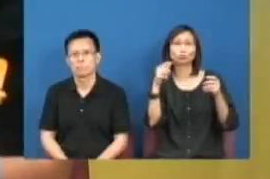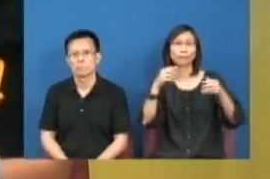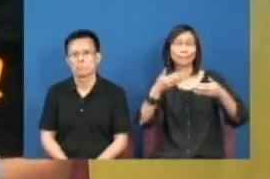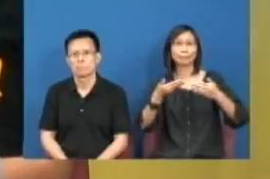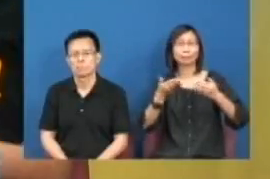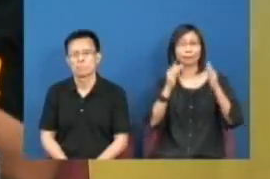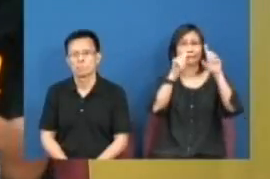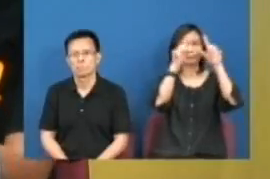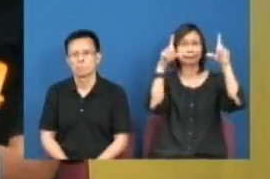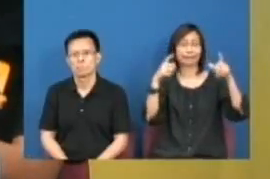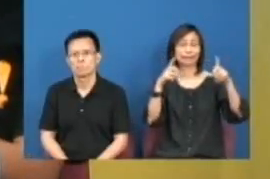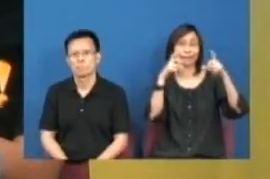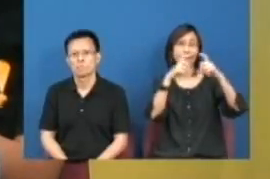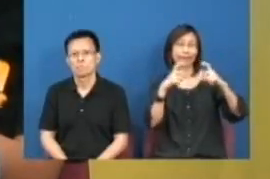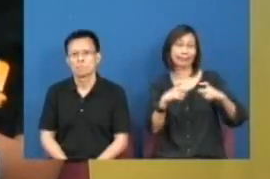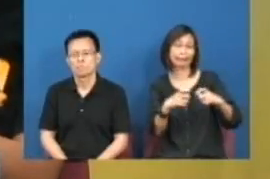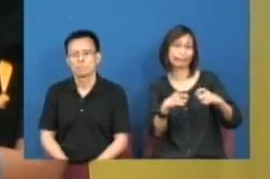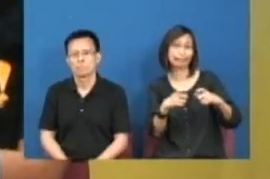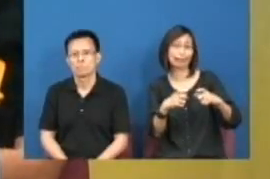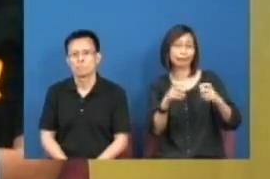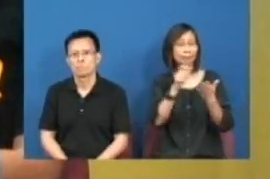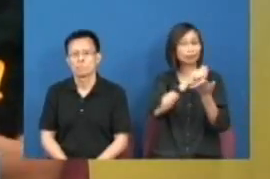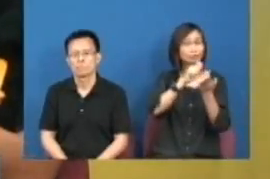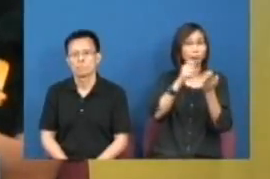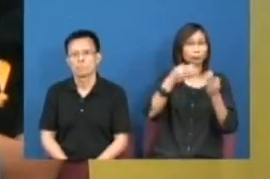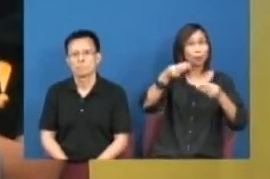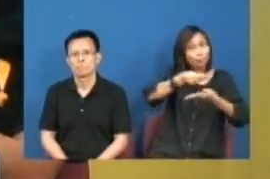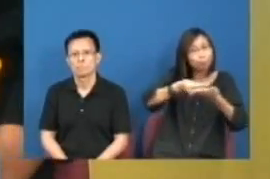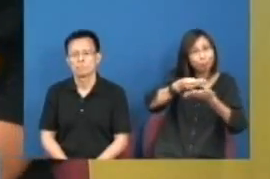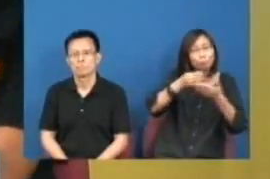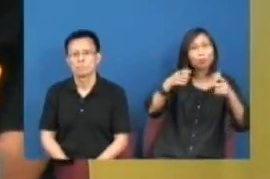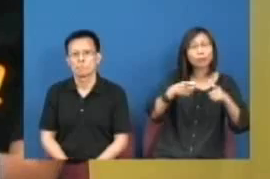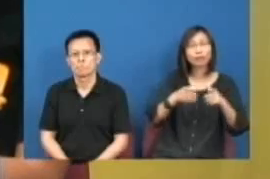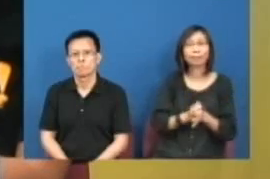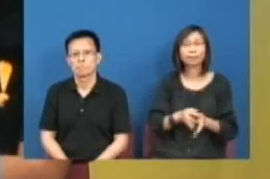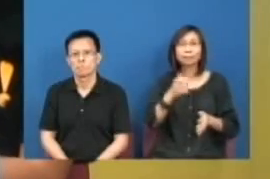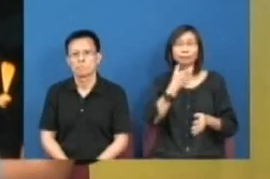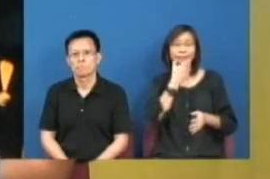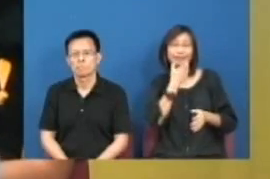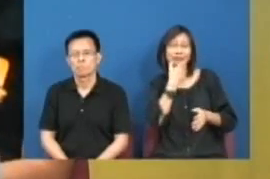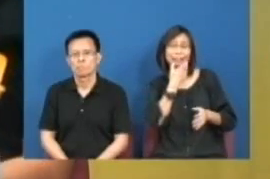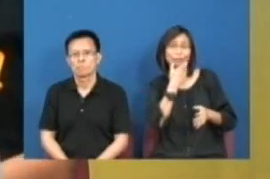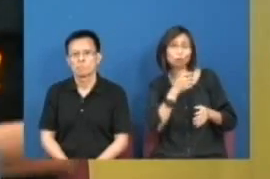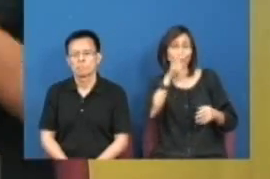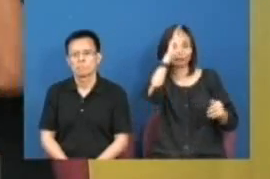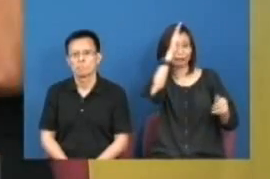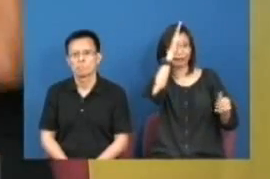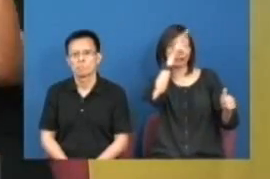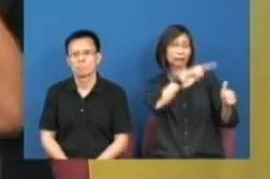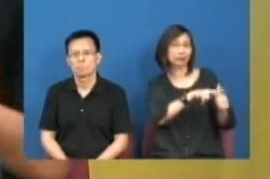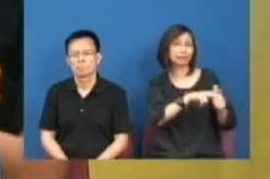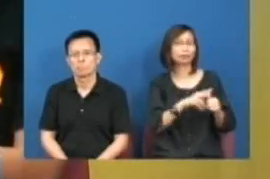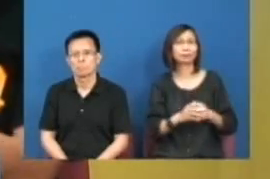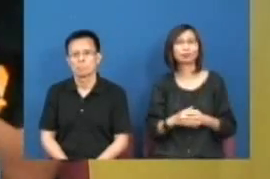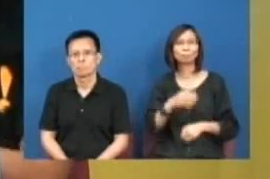話用恥笑一啲低智能嘅人作為恥笑政治人物啊，或者你上至國家